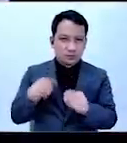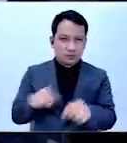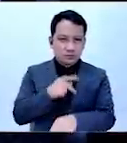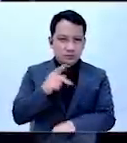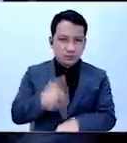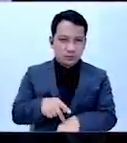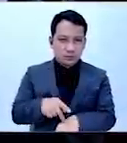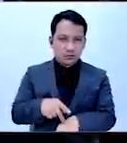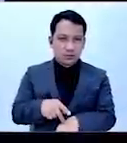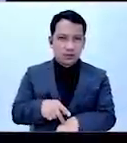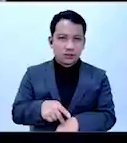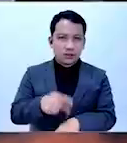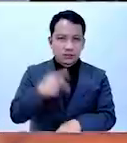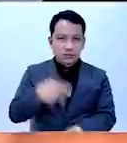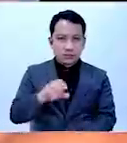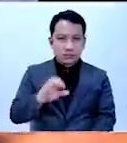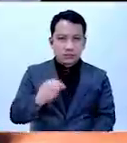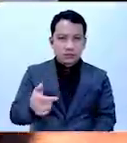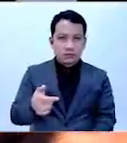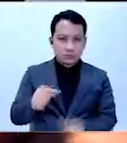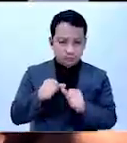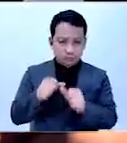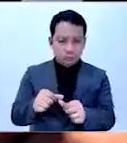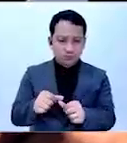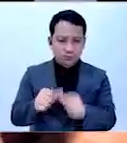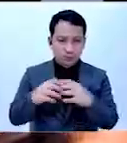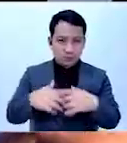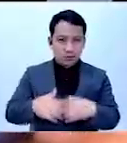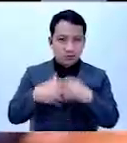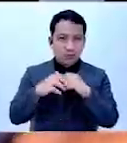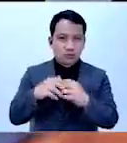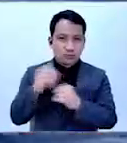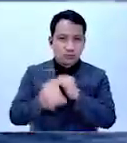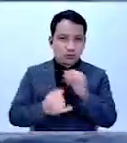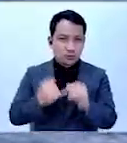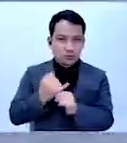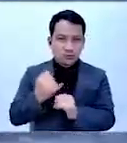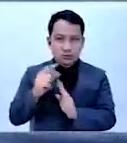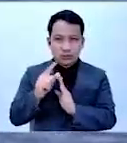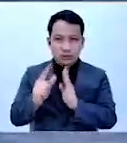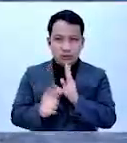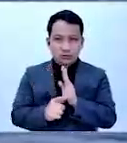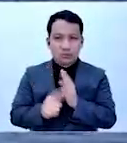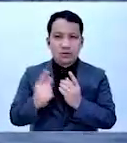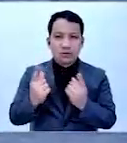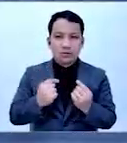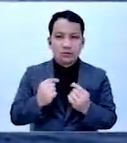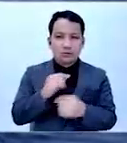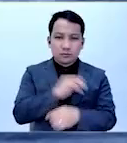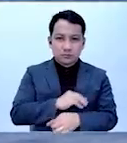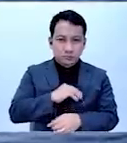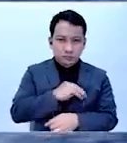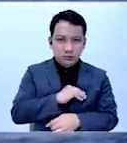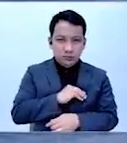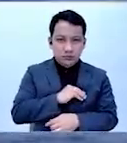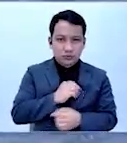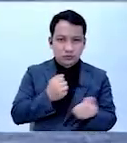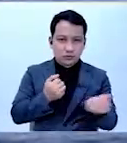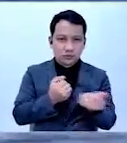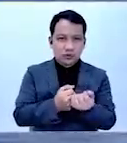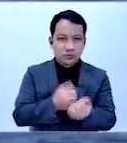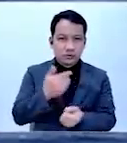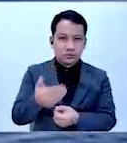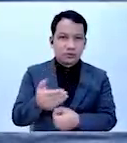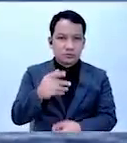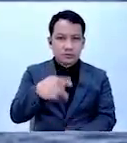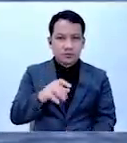din ng PCG na patuloy nitong itataguyod ang international law sa pagsasagawa ng resupply missions. Narito ang pahayag ni na PCG